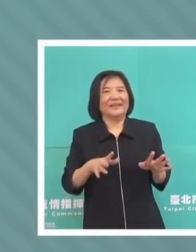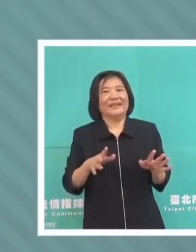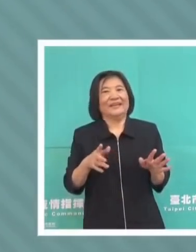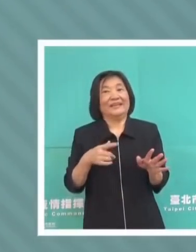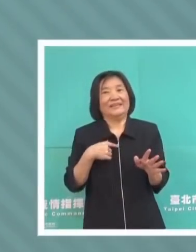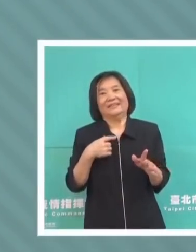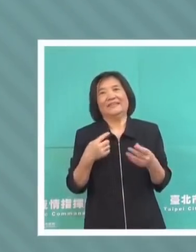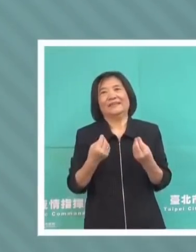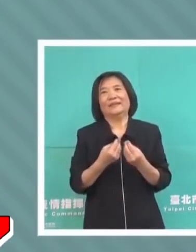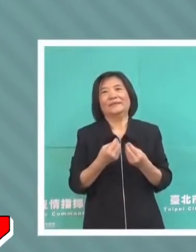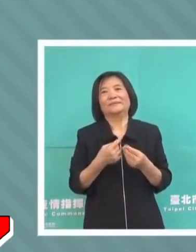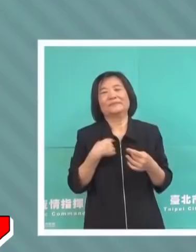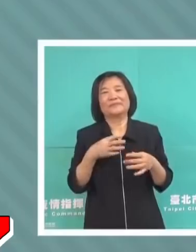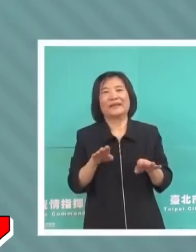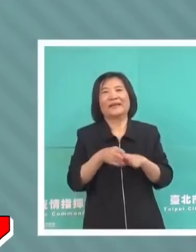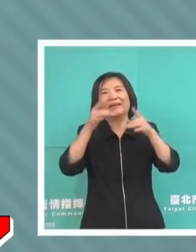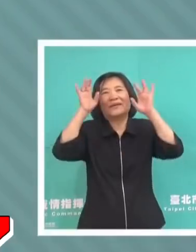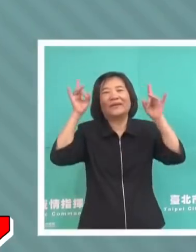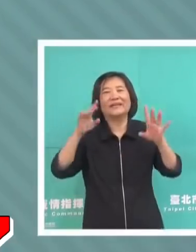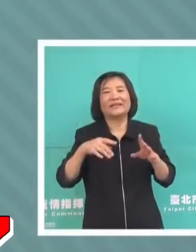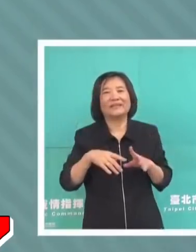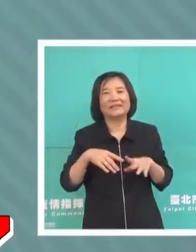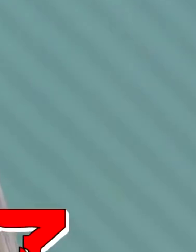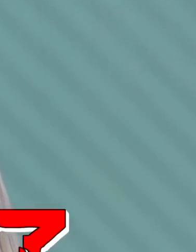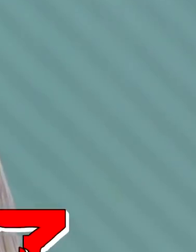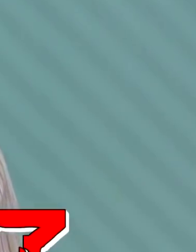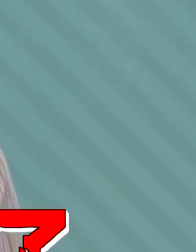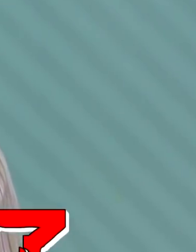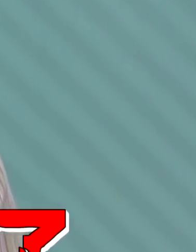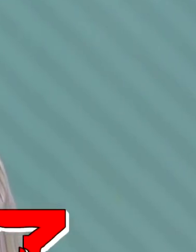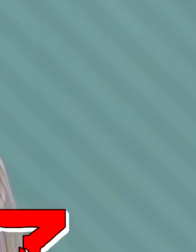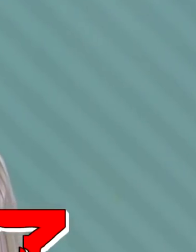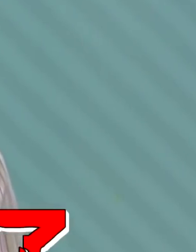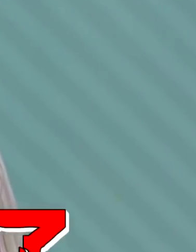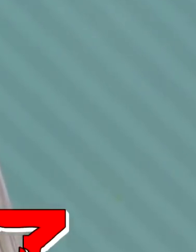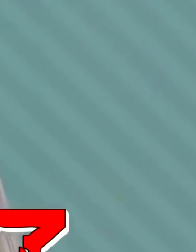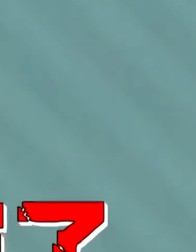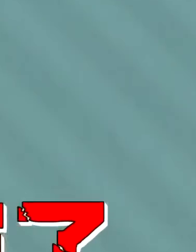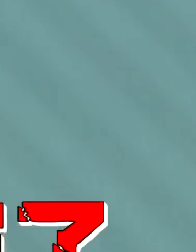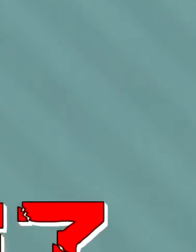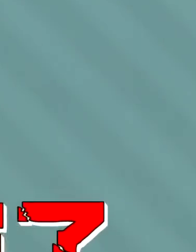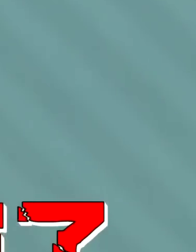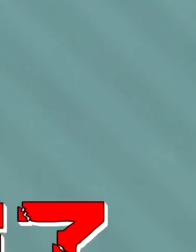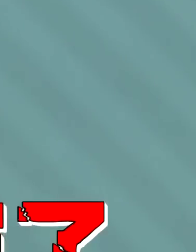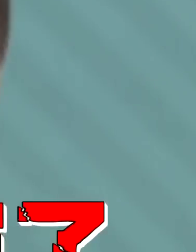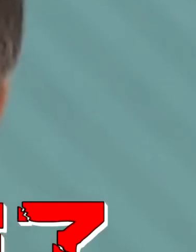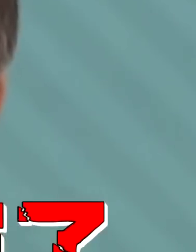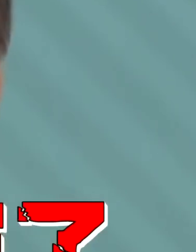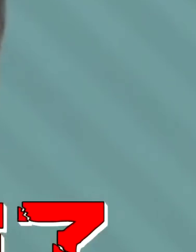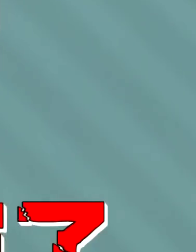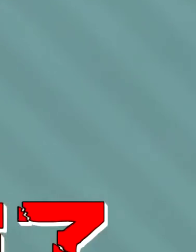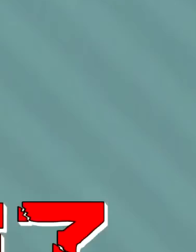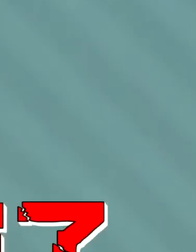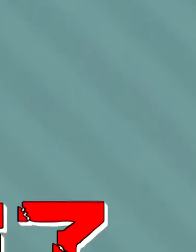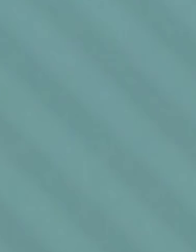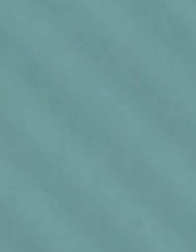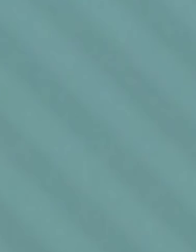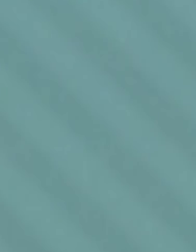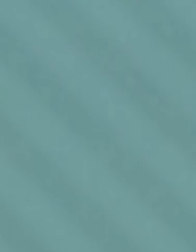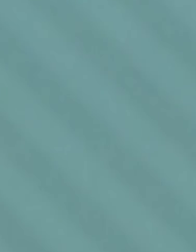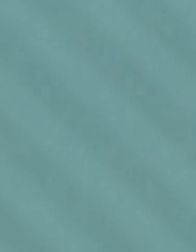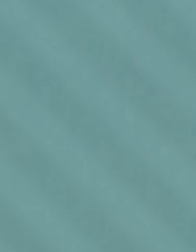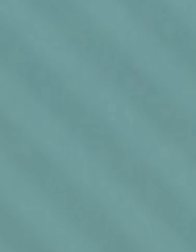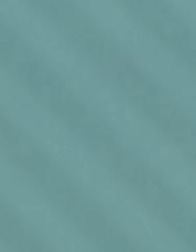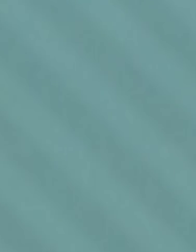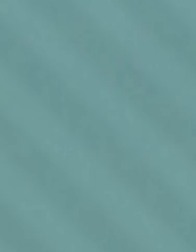你说开玩笑说，圣武终于不演的人，圣武终于不演的人，圣武终于不演的人。Ain't nobody